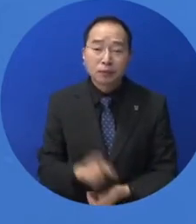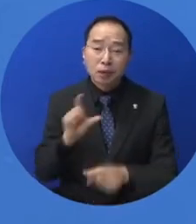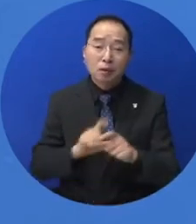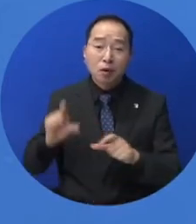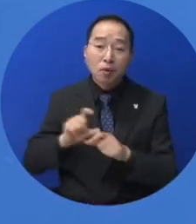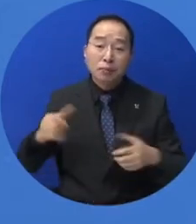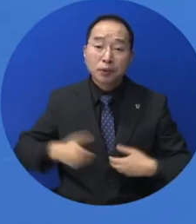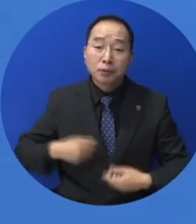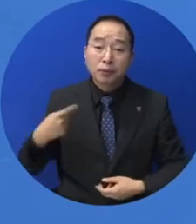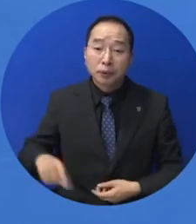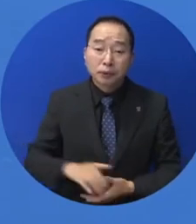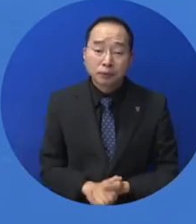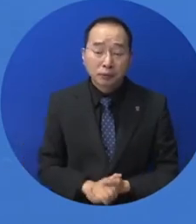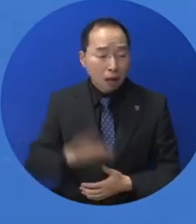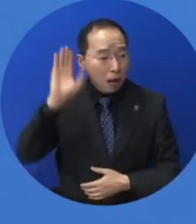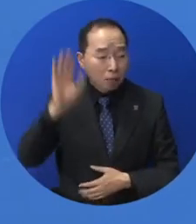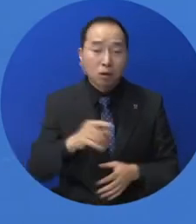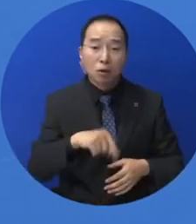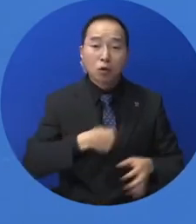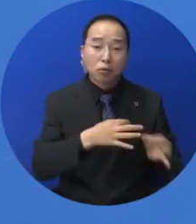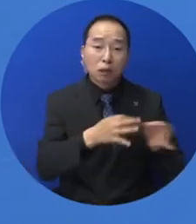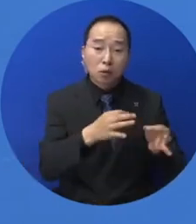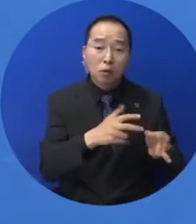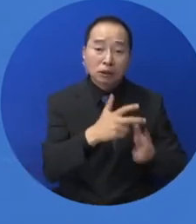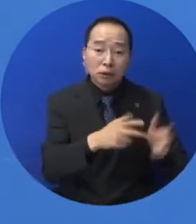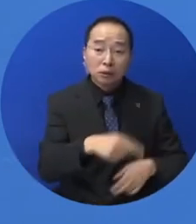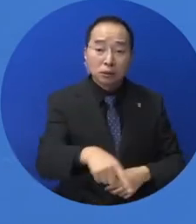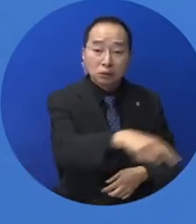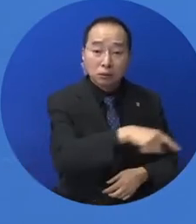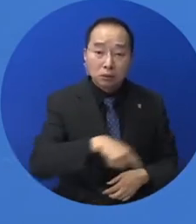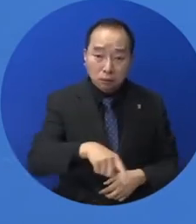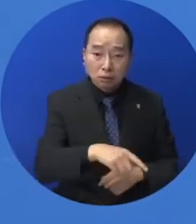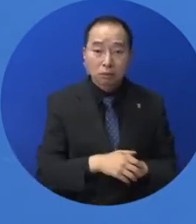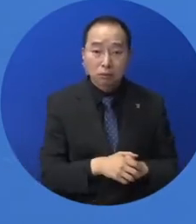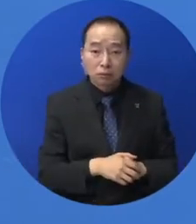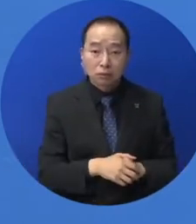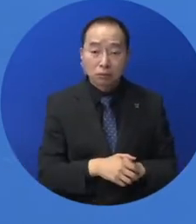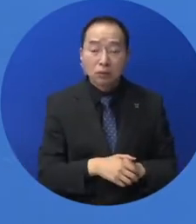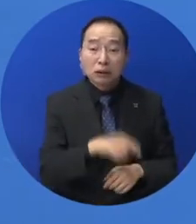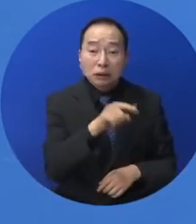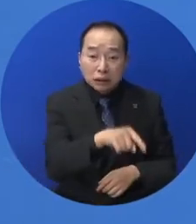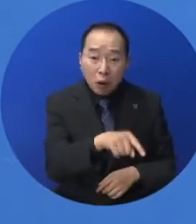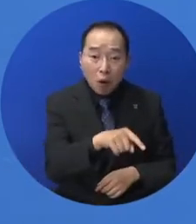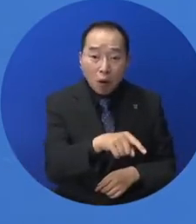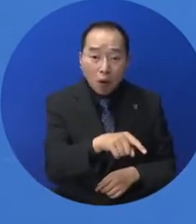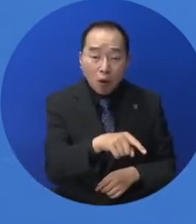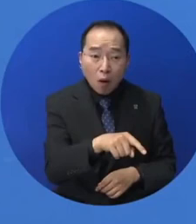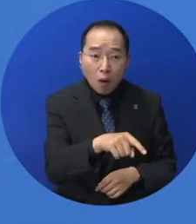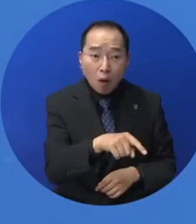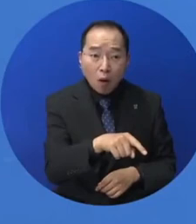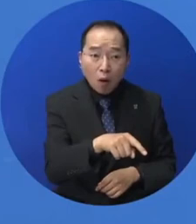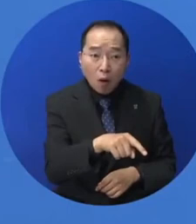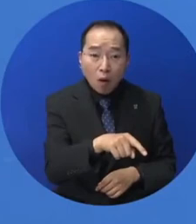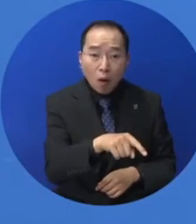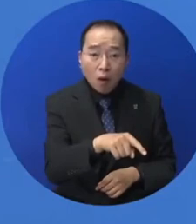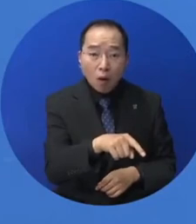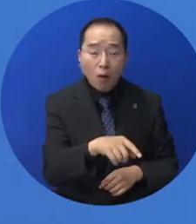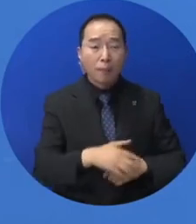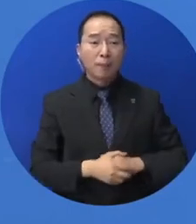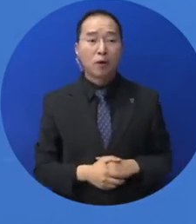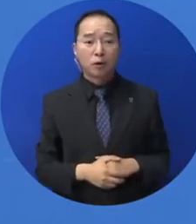필요한 것은 앞으로 소상공인 구독경제를 해야 되겠다라는 것입니다. 그러니까 매일 아침에